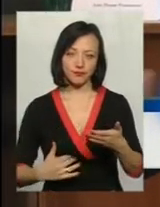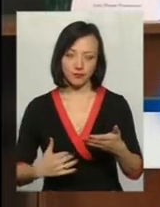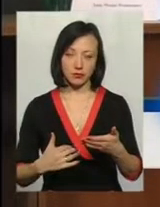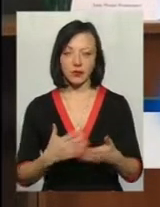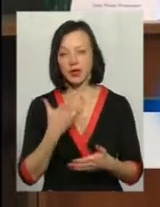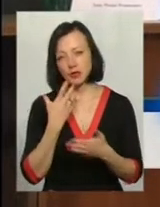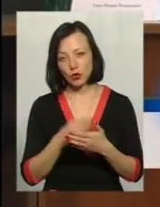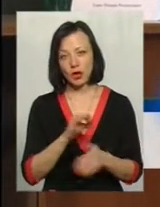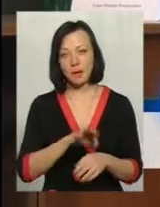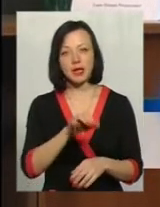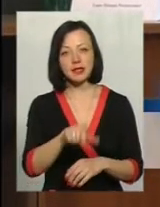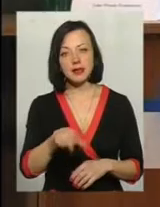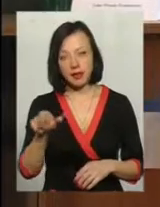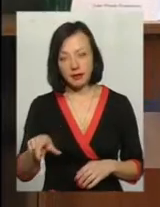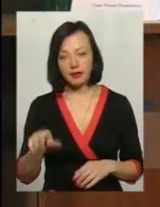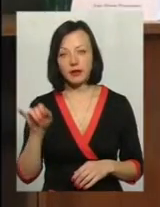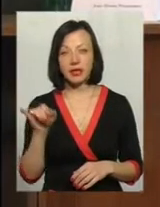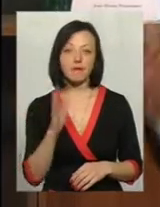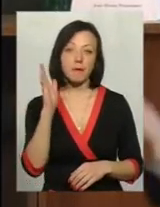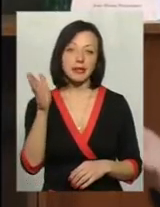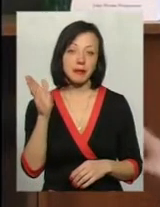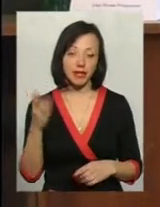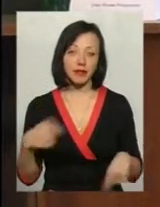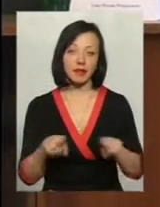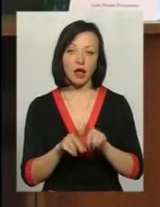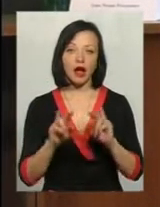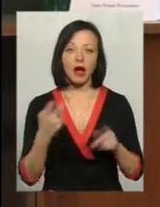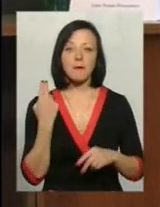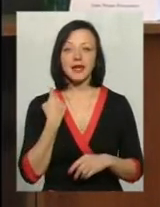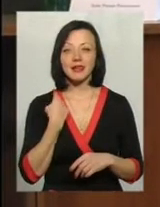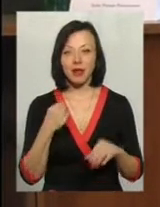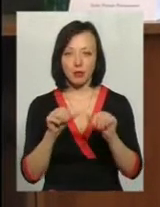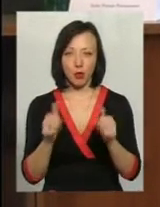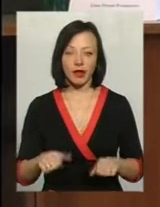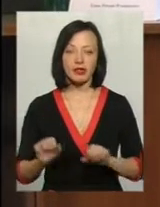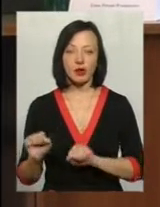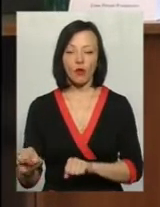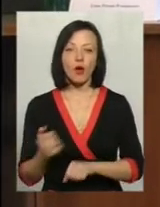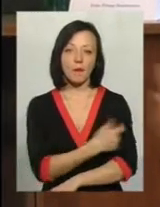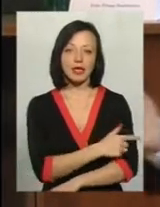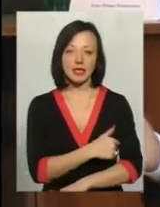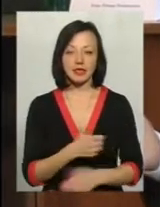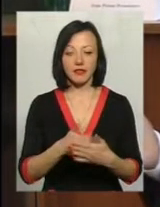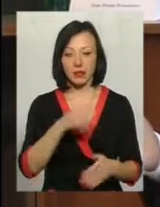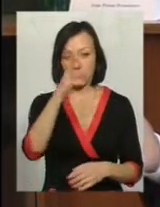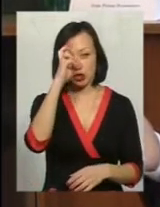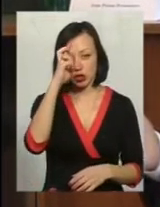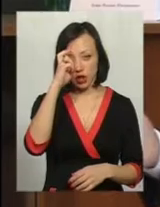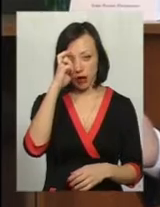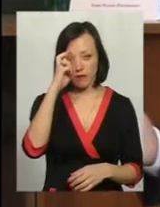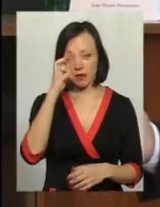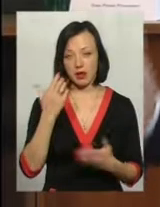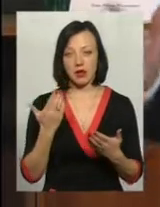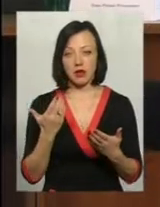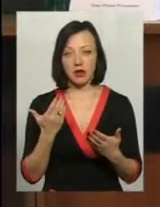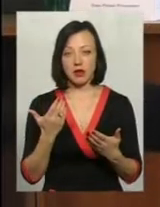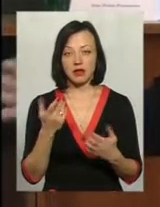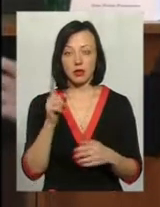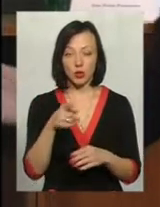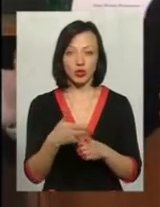скажімо, своїх пацієнтів, і в перспективі, так як в британській моделі страхової медицини, від держави з